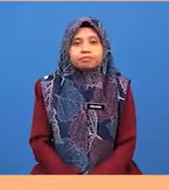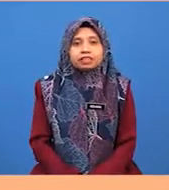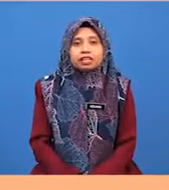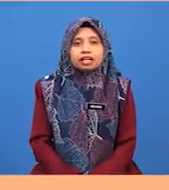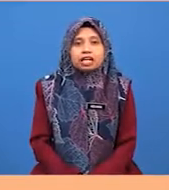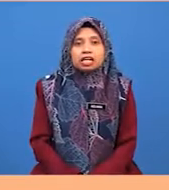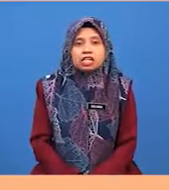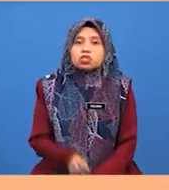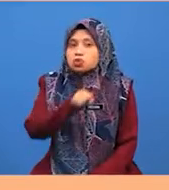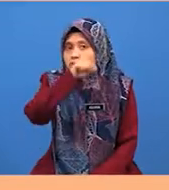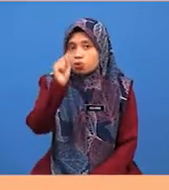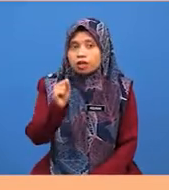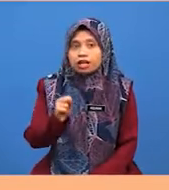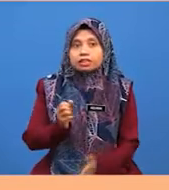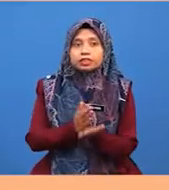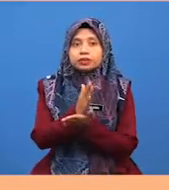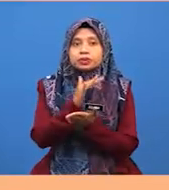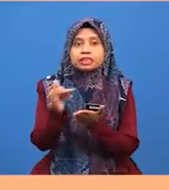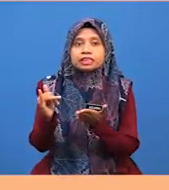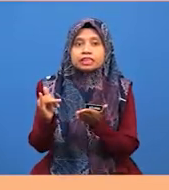Baik, soalan yang seterusnya.